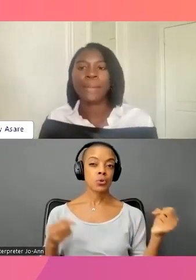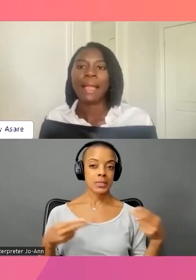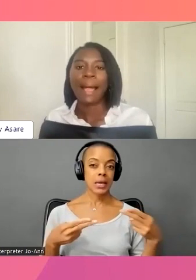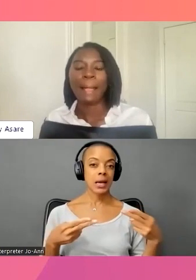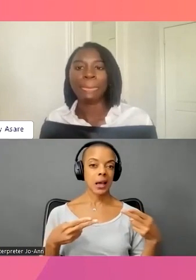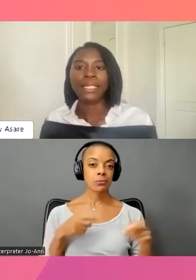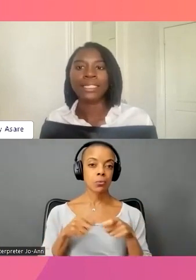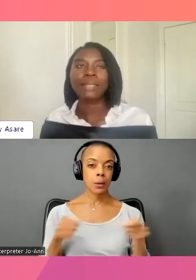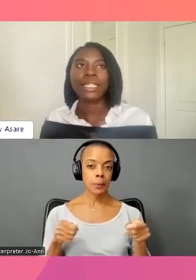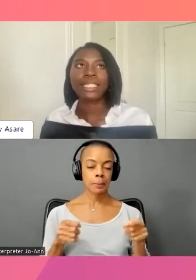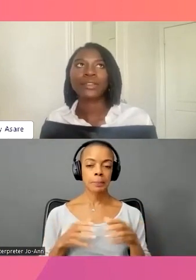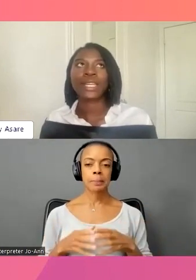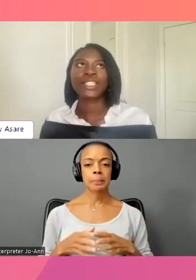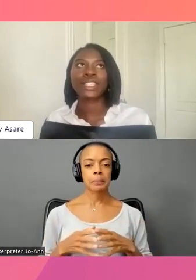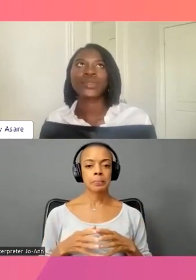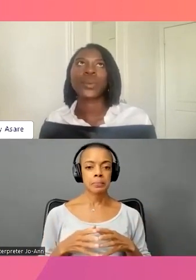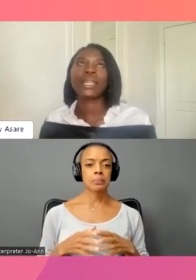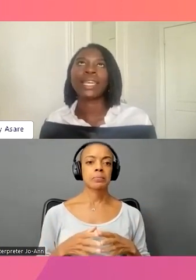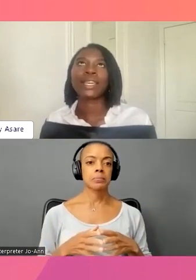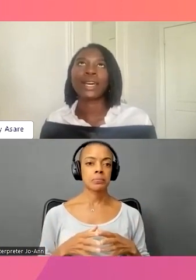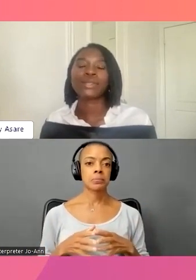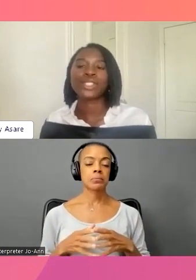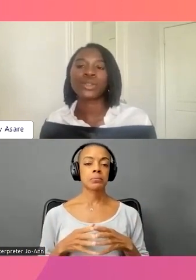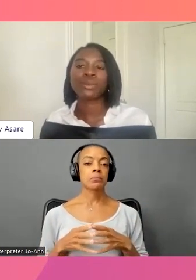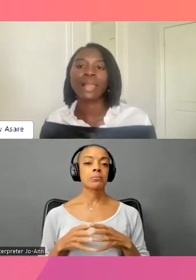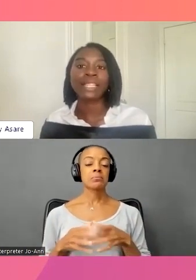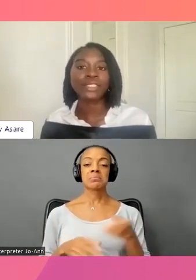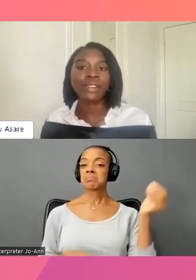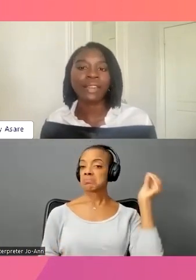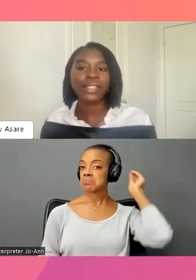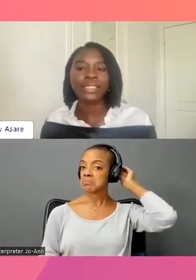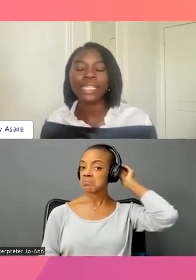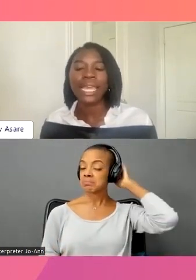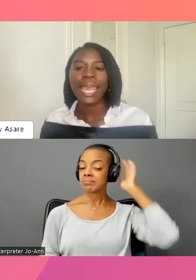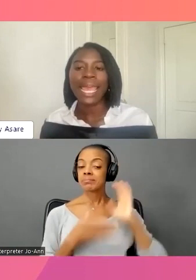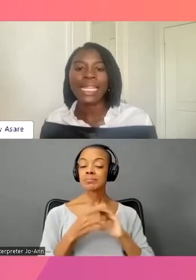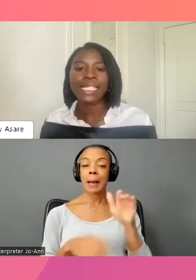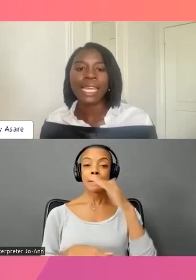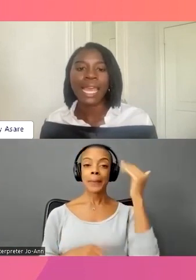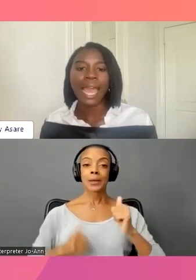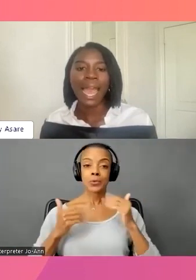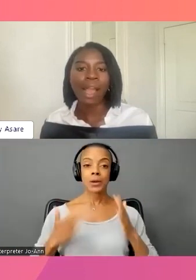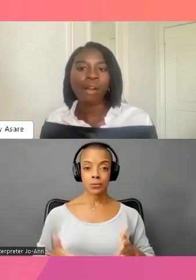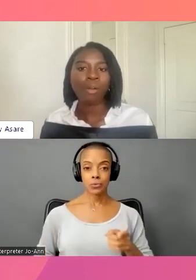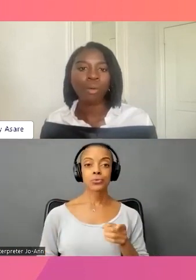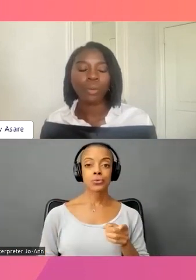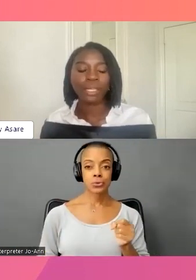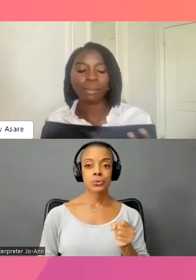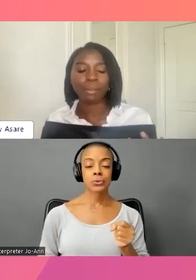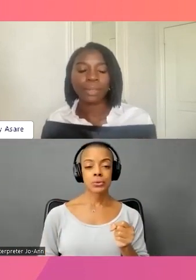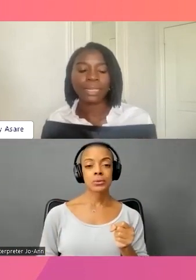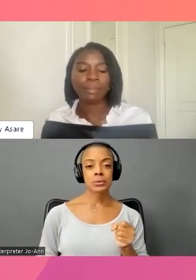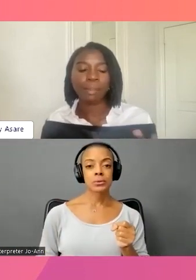Pour finir, j'ai deux diapositives qui